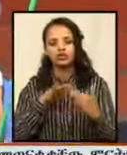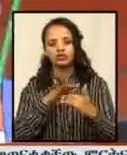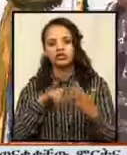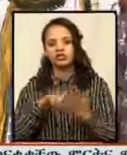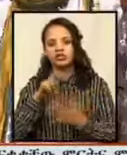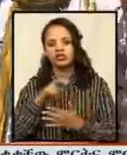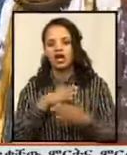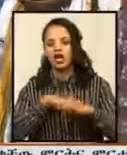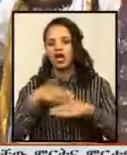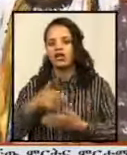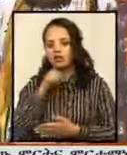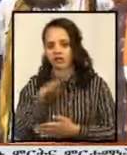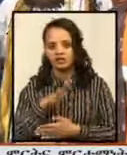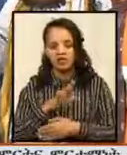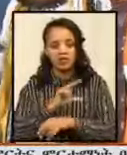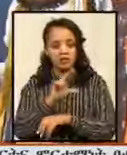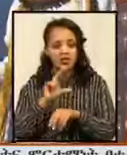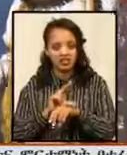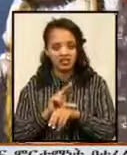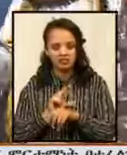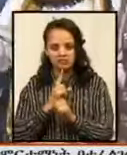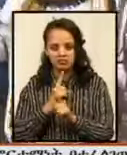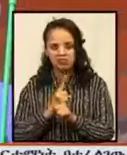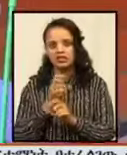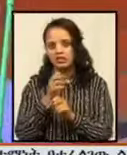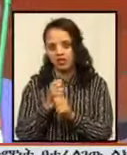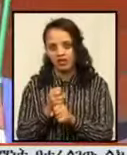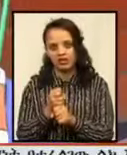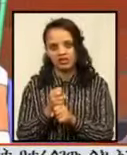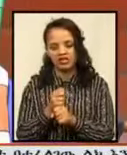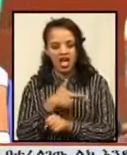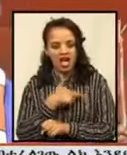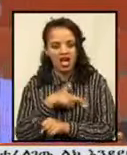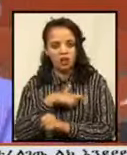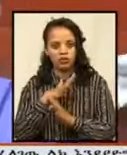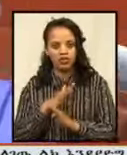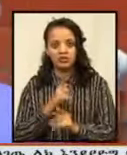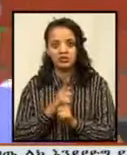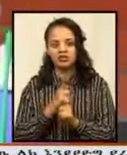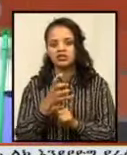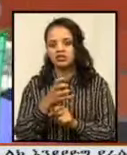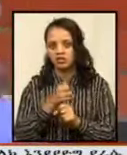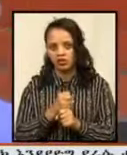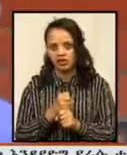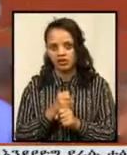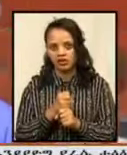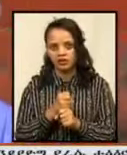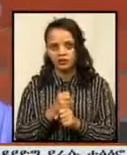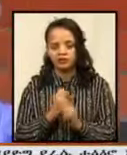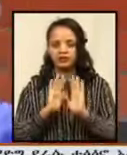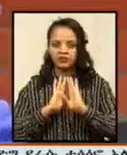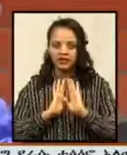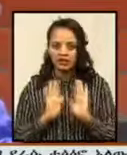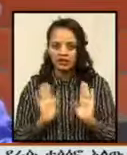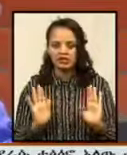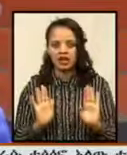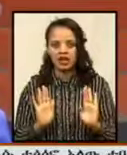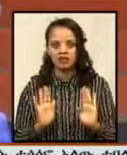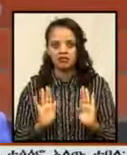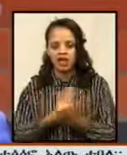እንዲነሳ አይጋብዙም። ብሔርተኝነትን በአግባቡ ይይዛል፣ ሃይማኖተኝነትን በአግባቡ ይይዛል፣ ለሰላም